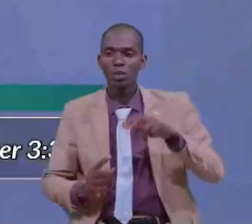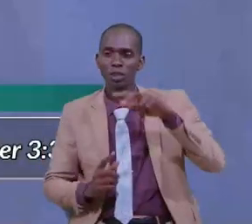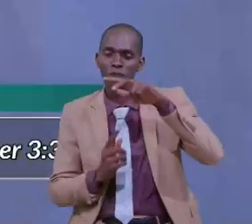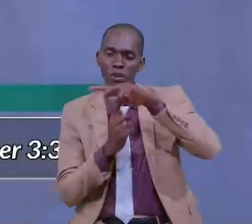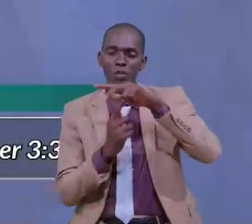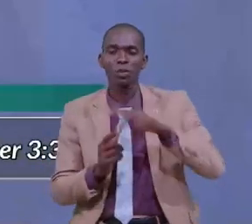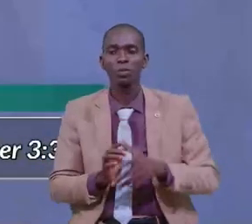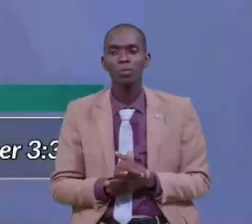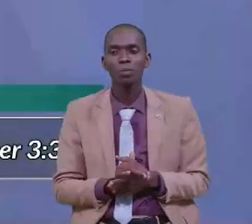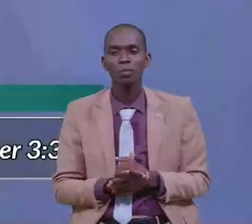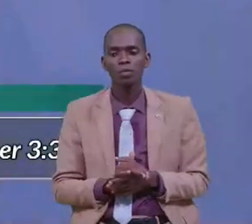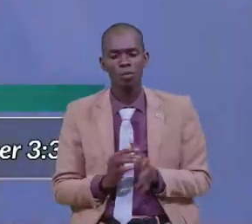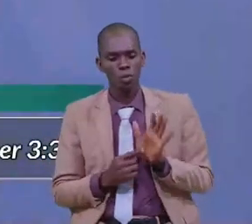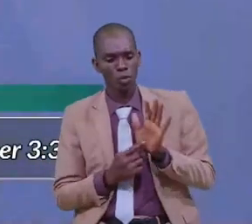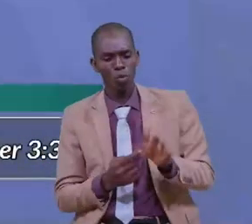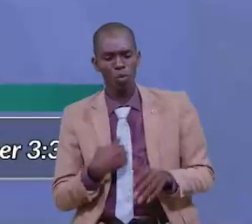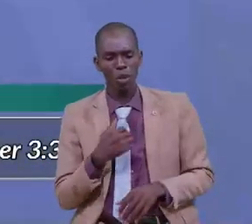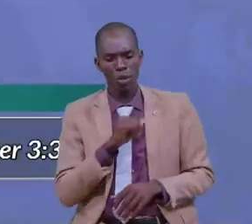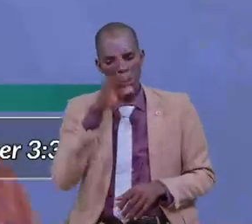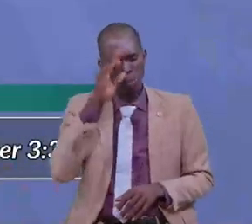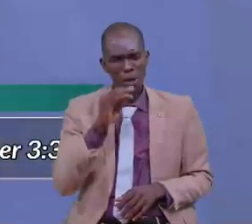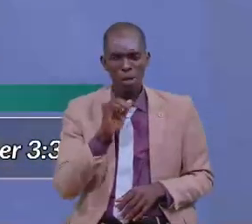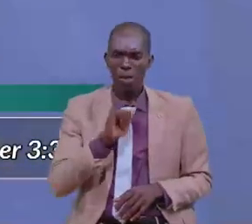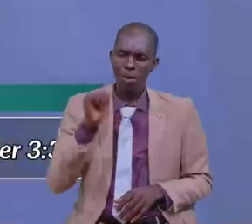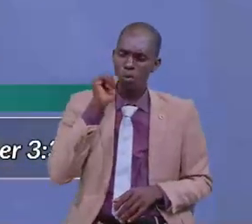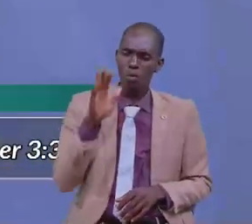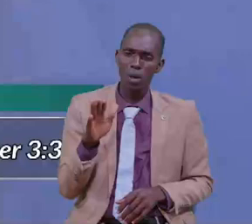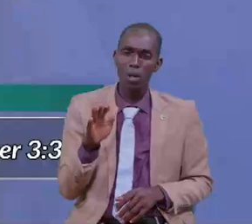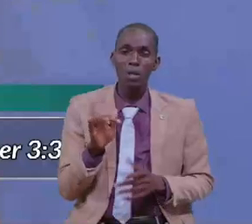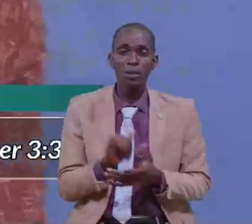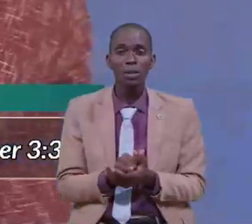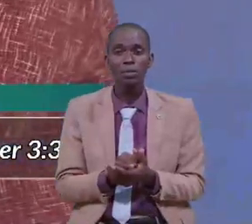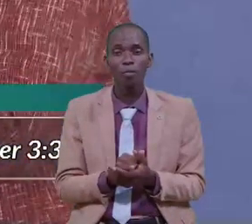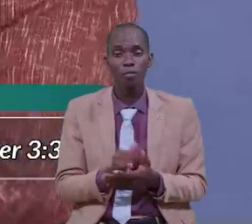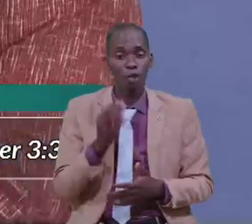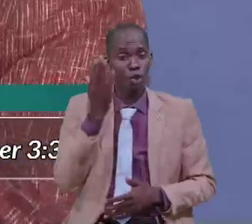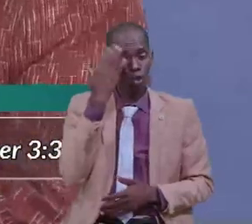d'un champion futur. Montrez-moi un homme, montrez-moi une femme